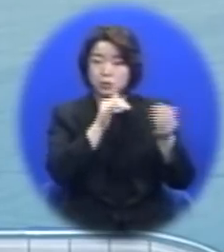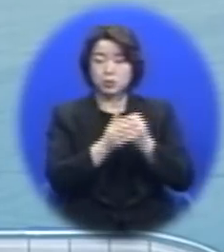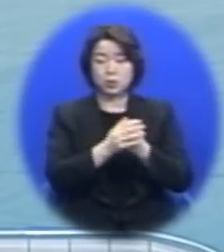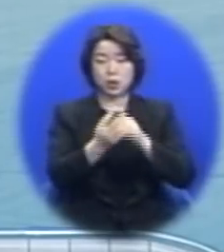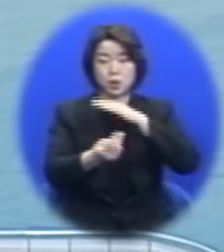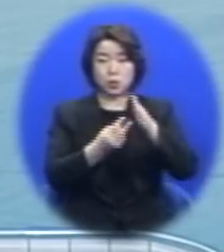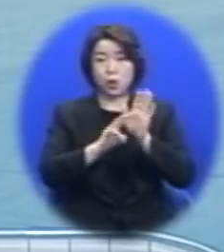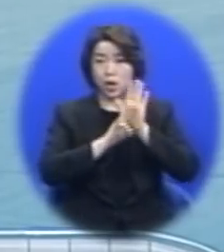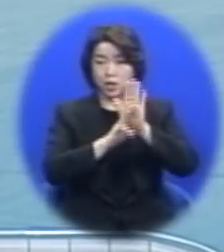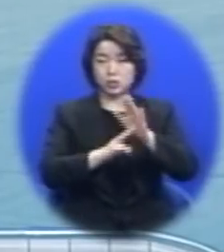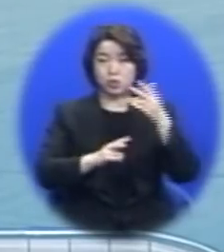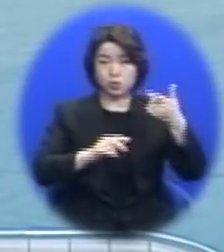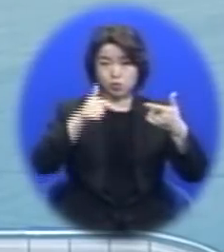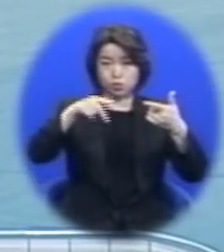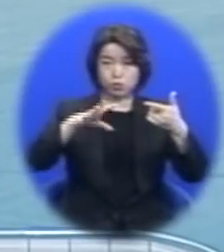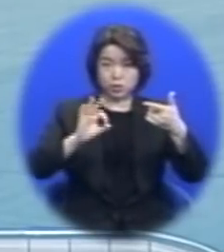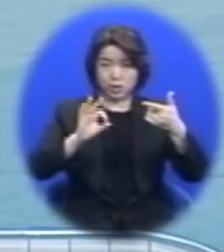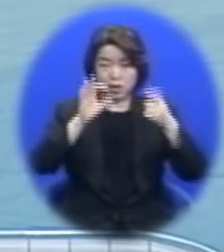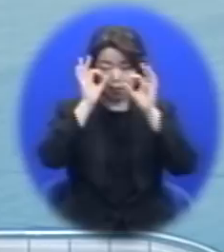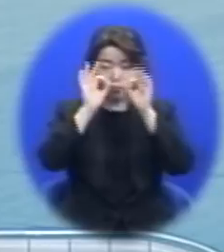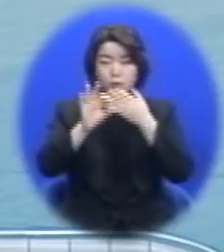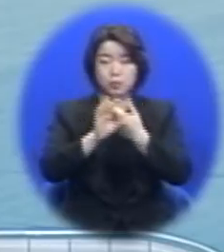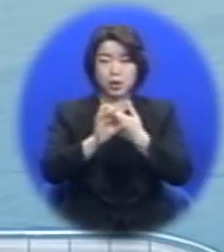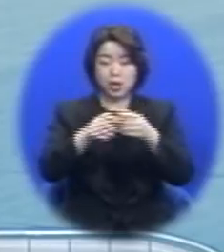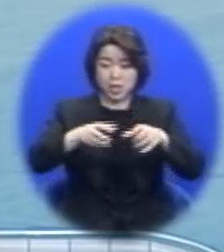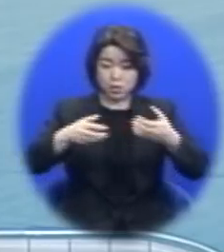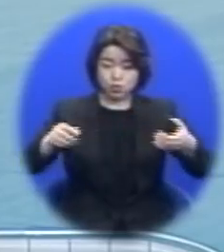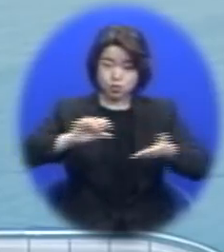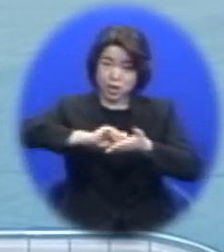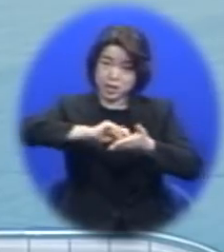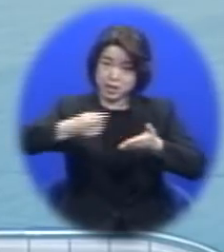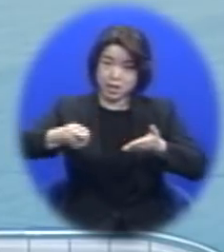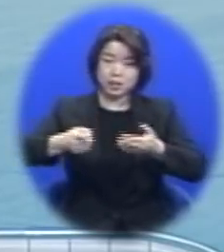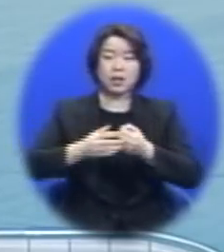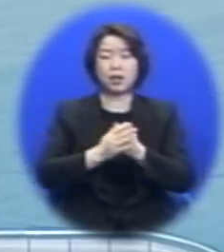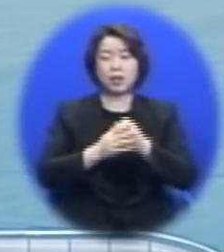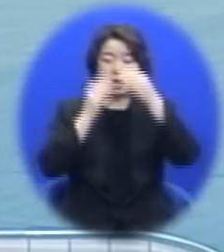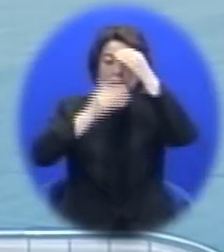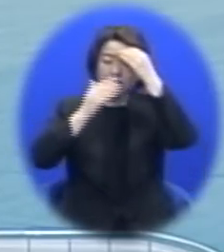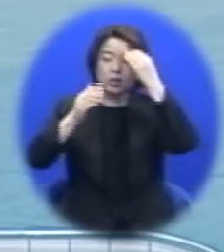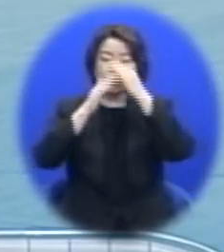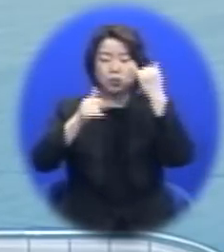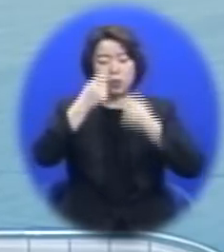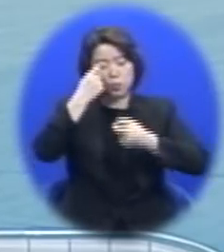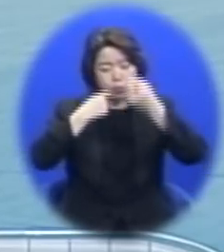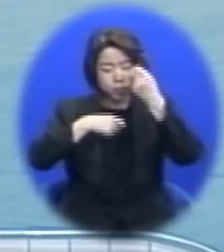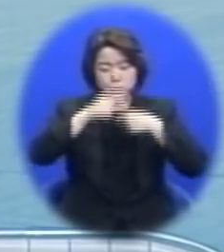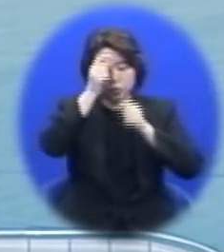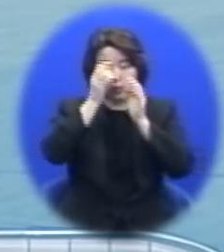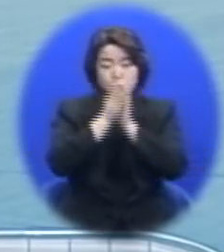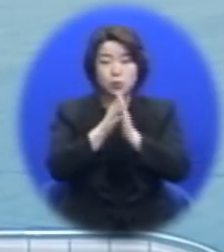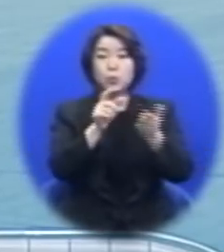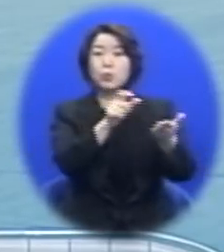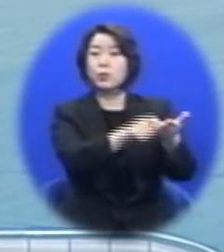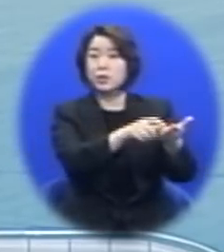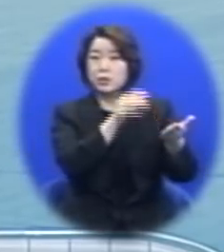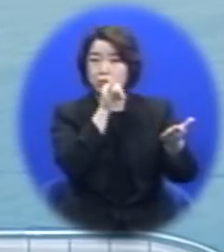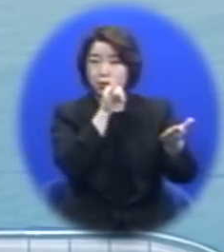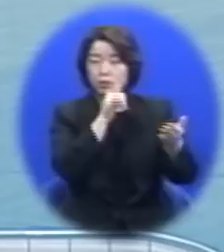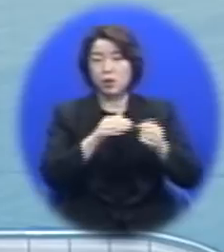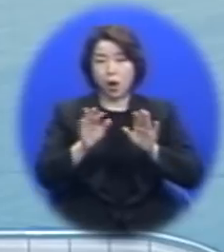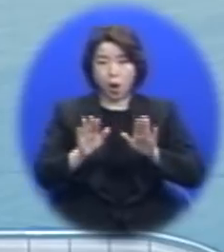요한계시록 6장에 보면 두루마리 인을 뗄 때도 성도들의 울부짖는 기도가 거기 나옵니다.